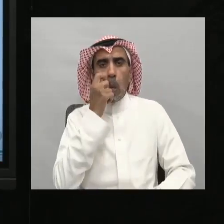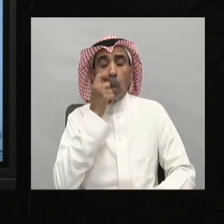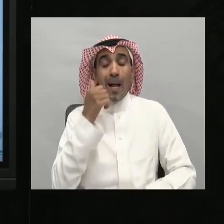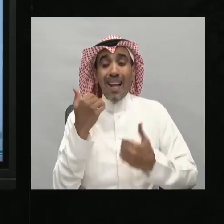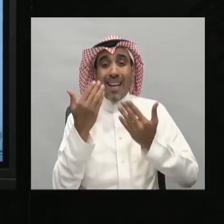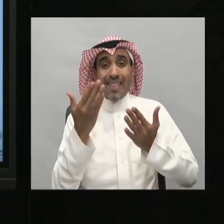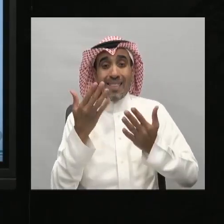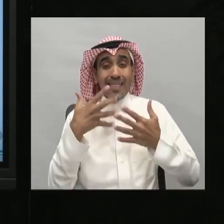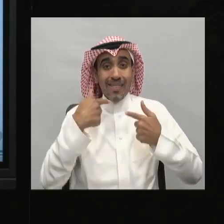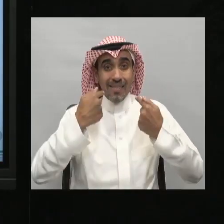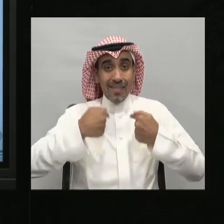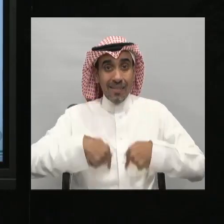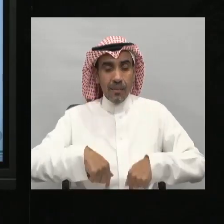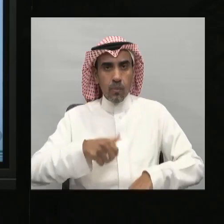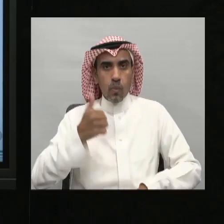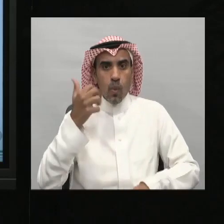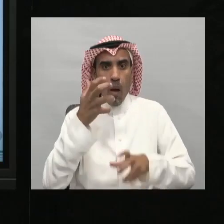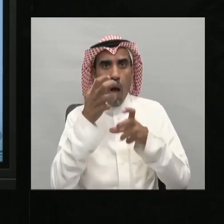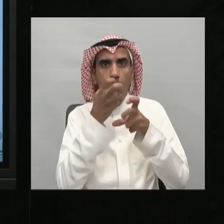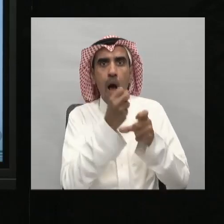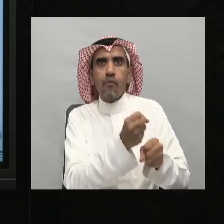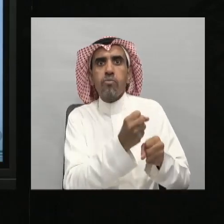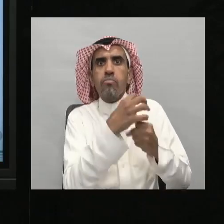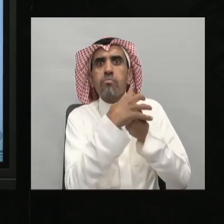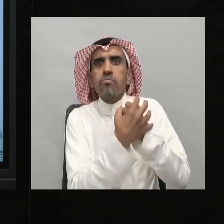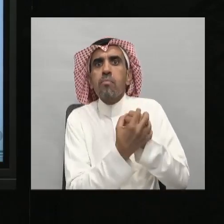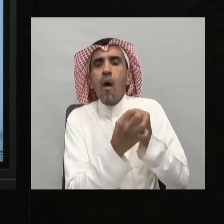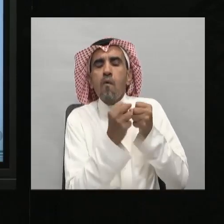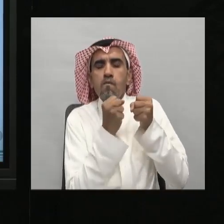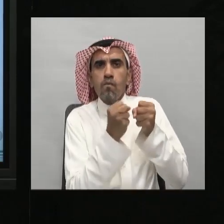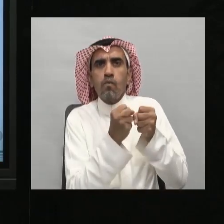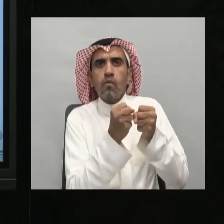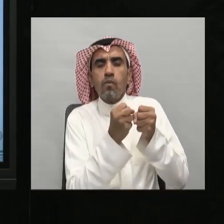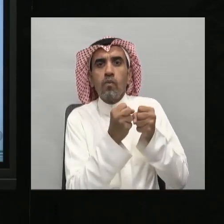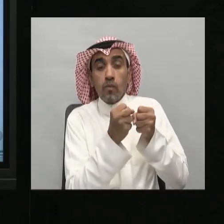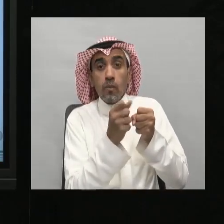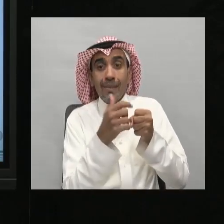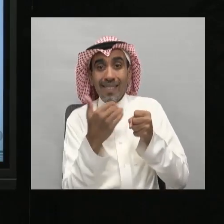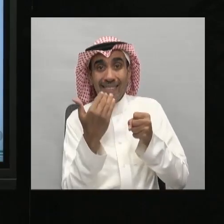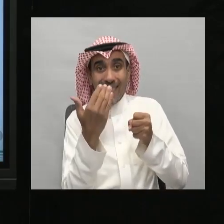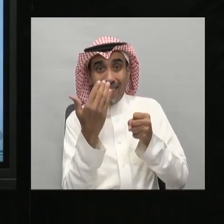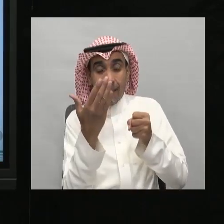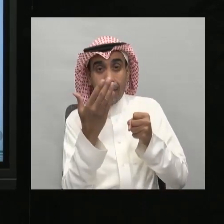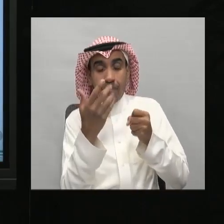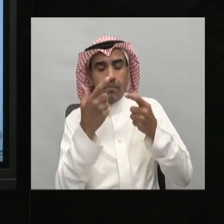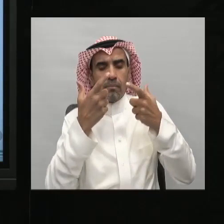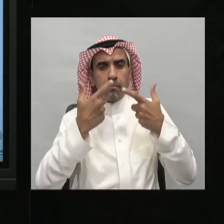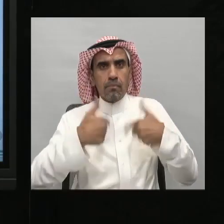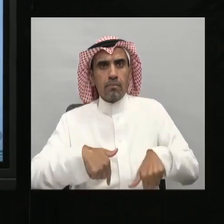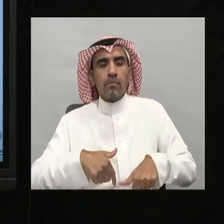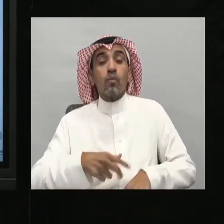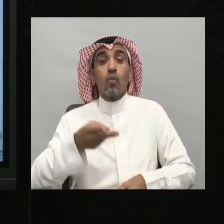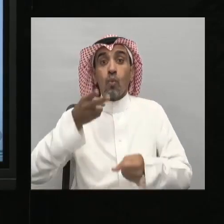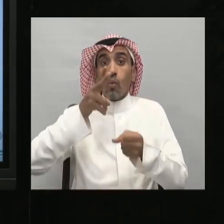الخارجية للجسم؟ هو الحماية. فلنلاحظ تحمي الطبقة الخارجية للجسم، ولكن